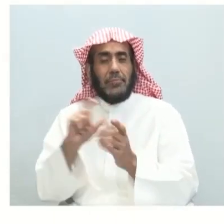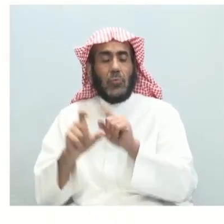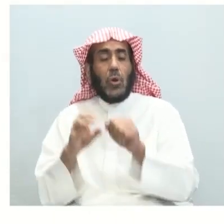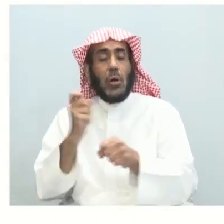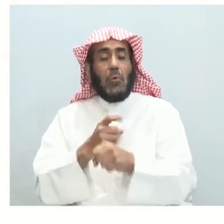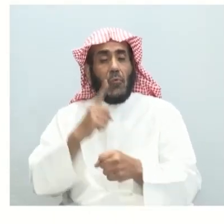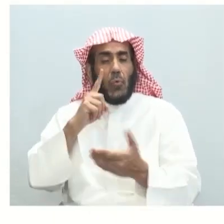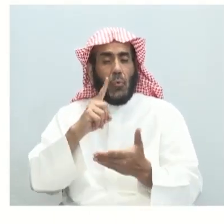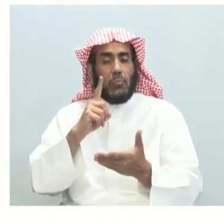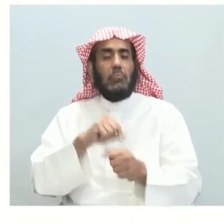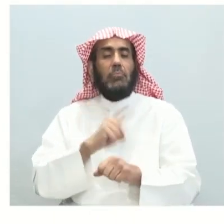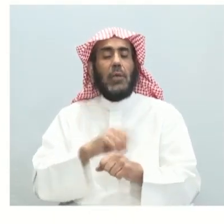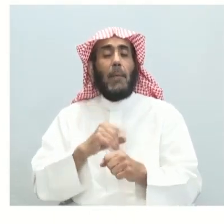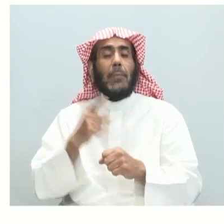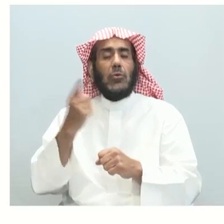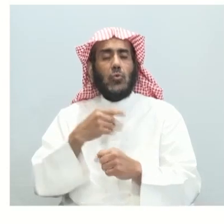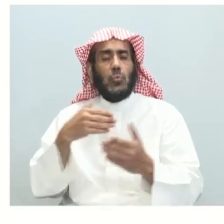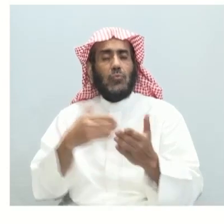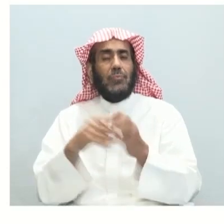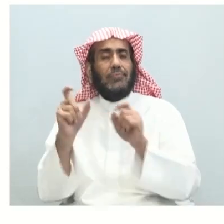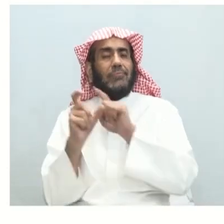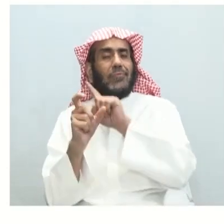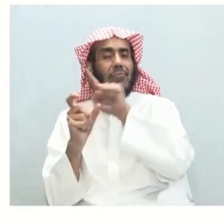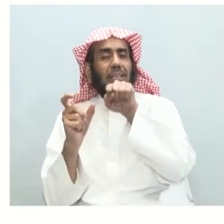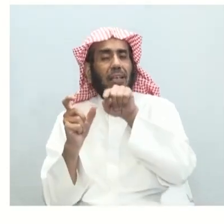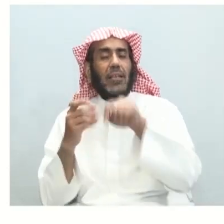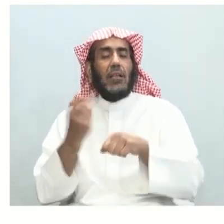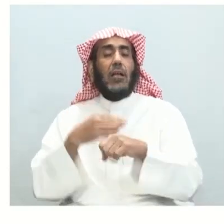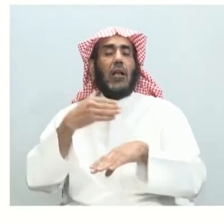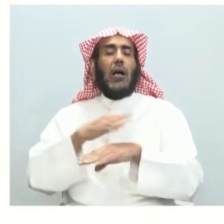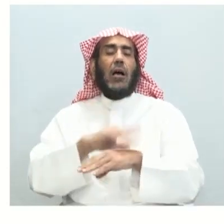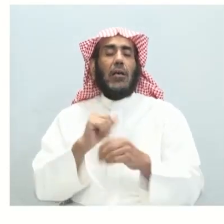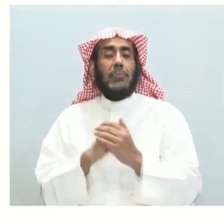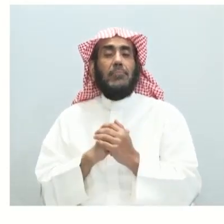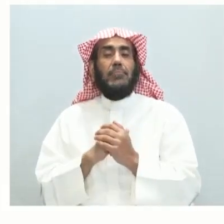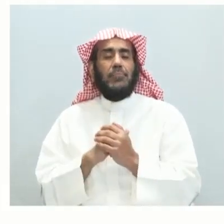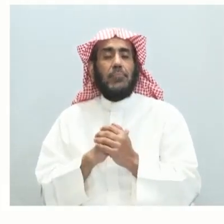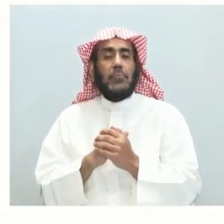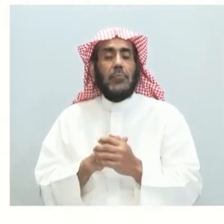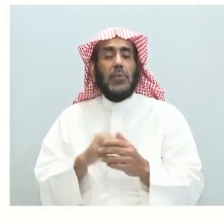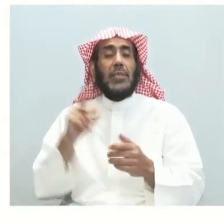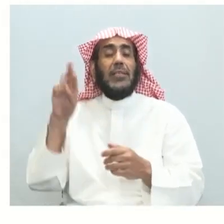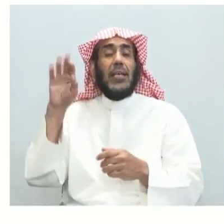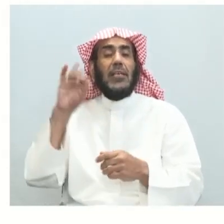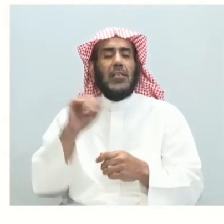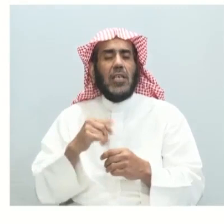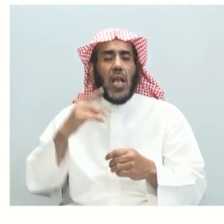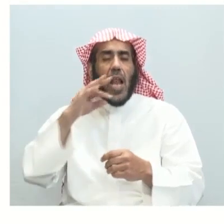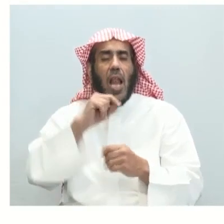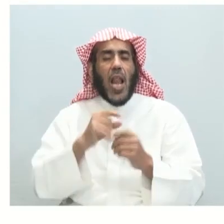مفعول به منصوب وعلامه نصبه الفتحه الظاهره على اخره ترتيلا